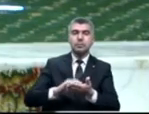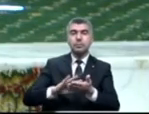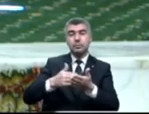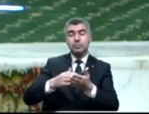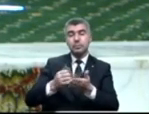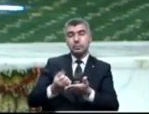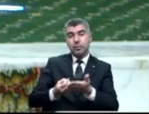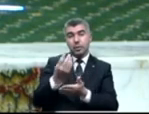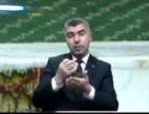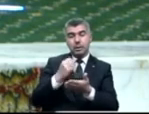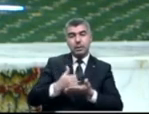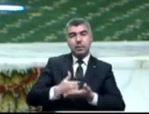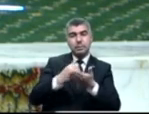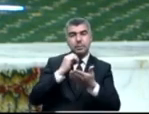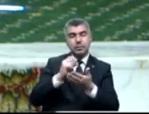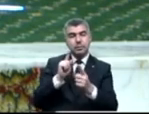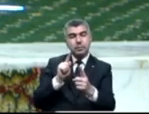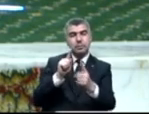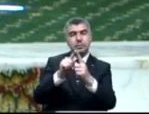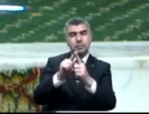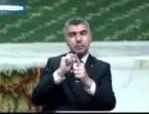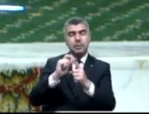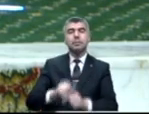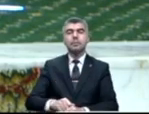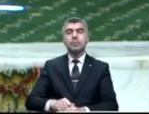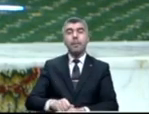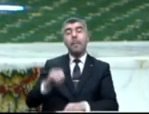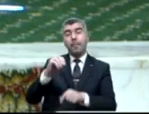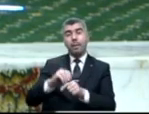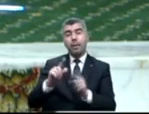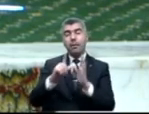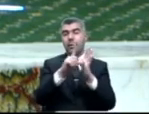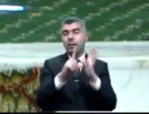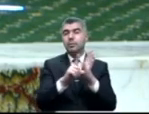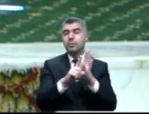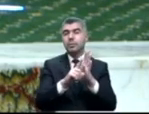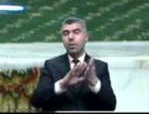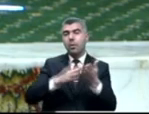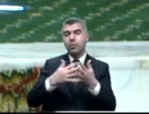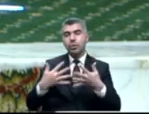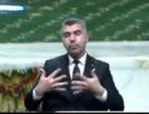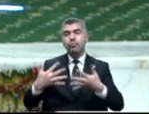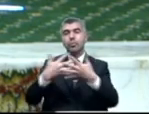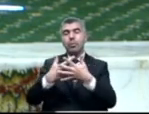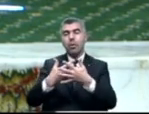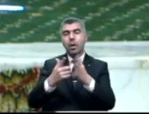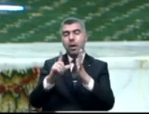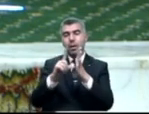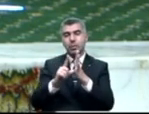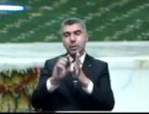وإحداث مساعدات جديدة موجهة لتشجيع الاستثمار، وضع إطار قانوني للتجميع الفلاحي القانون